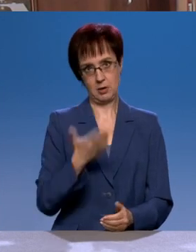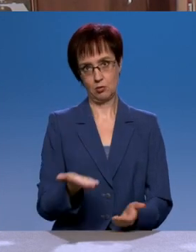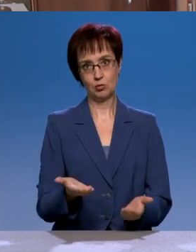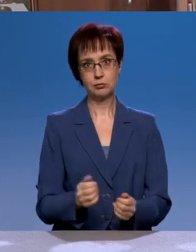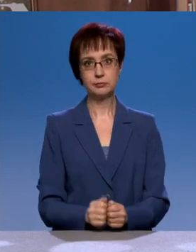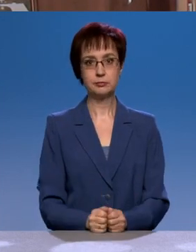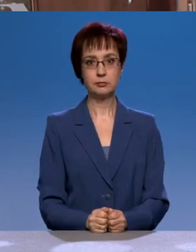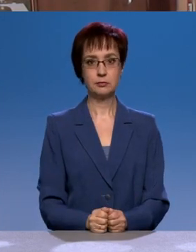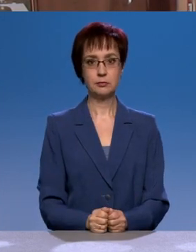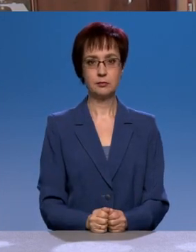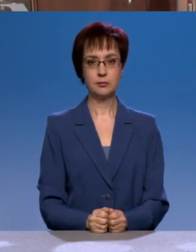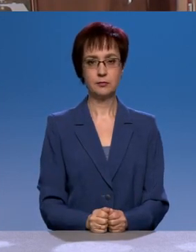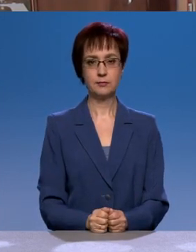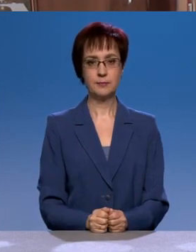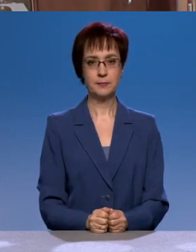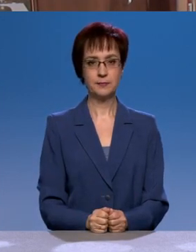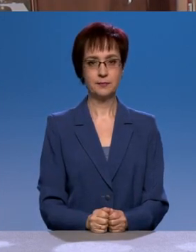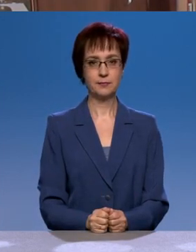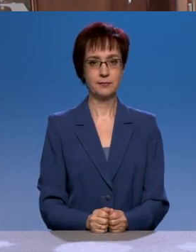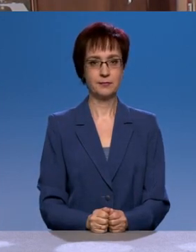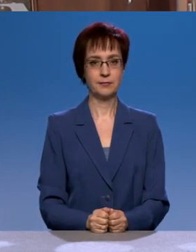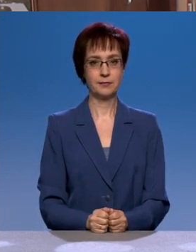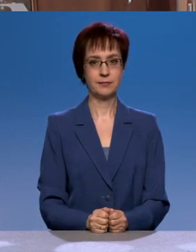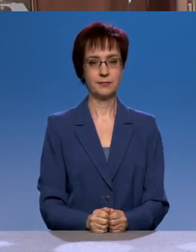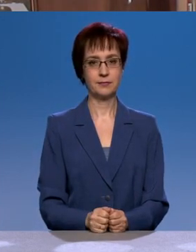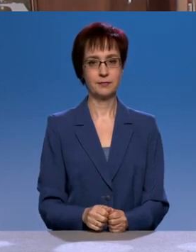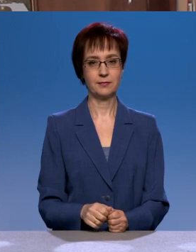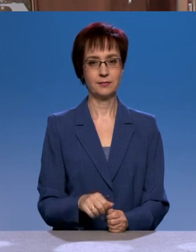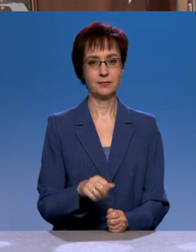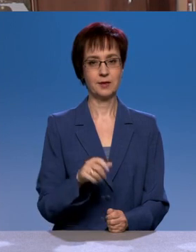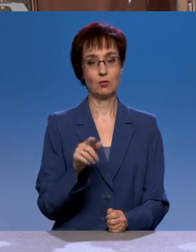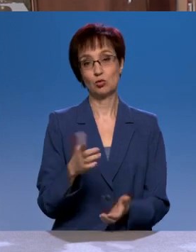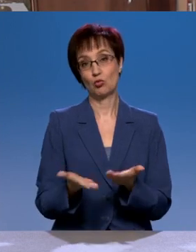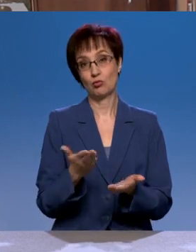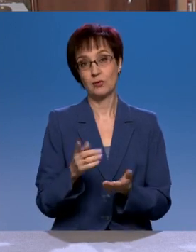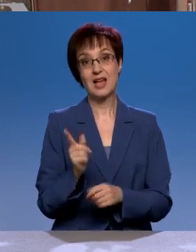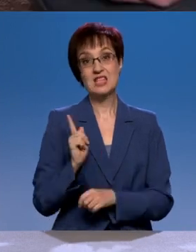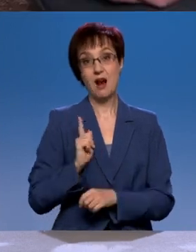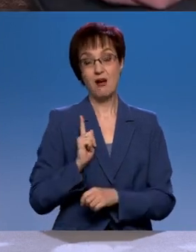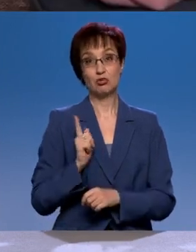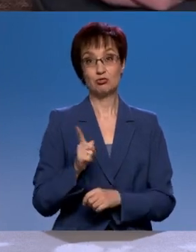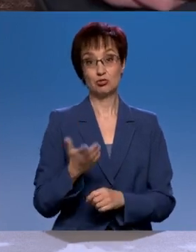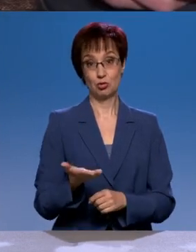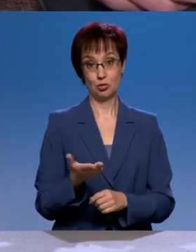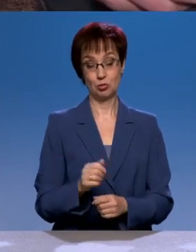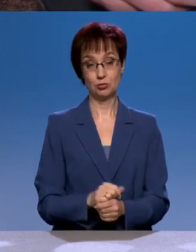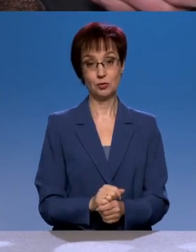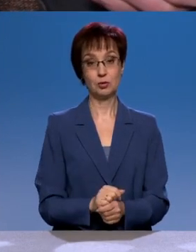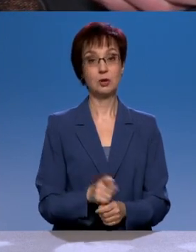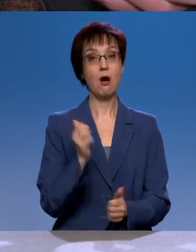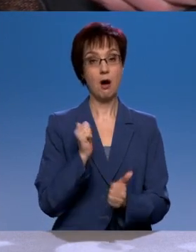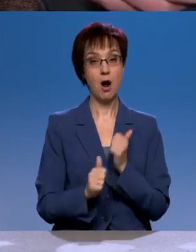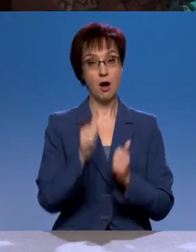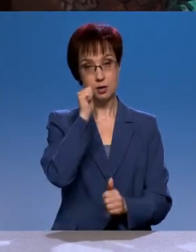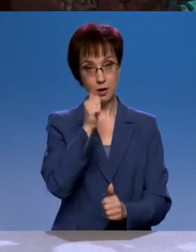работать. Бабушка говорит, хоть когда-нибудь сторожить что-нибудь. Я говорю, да ну прям. Каждый год Евгению